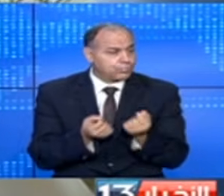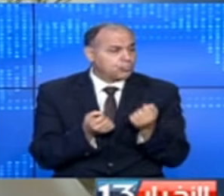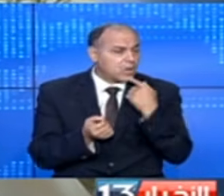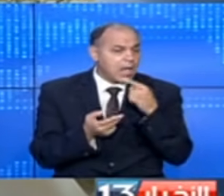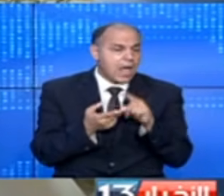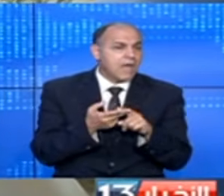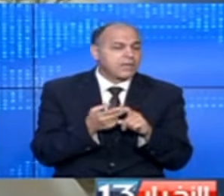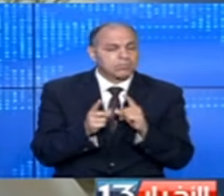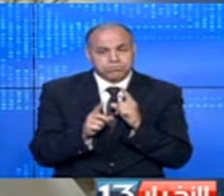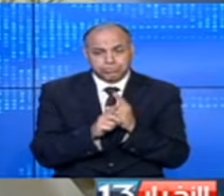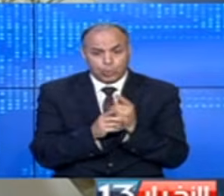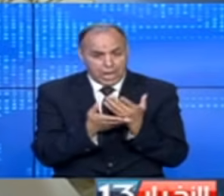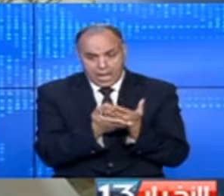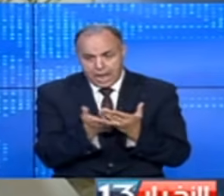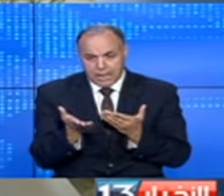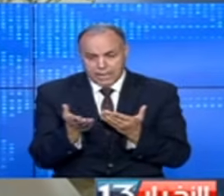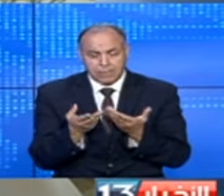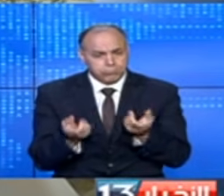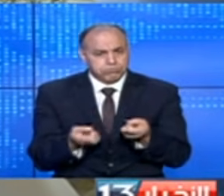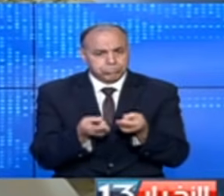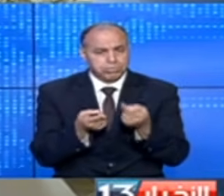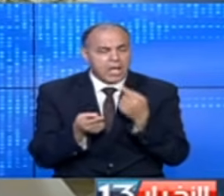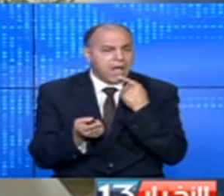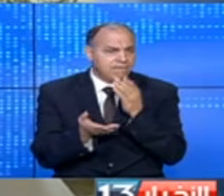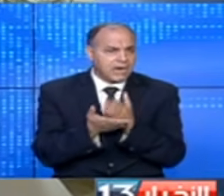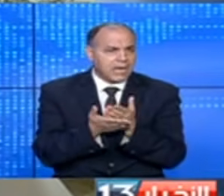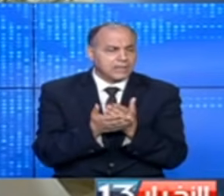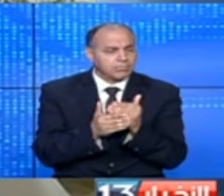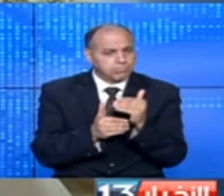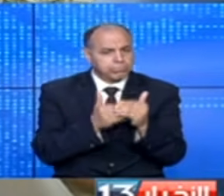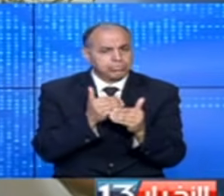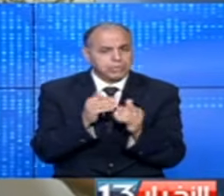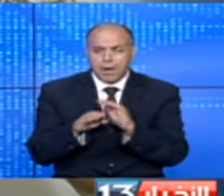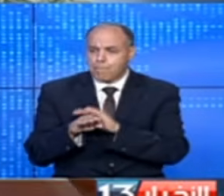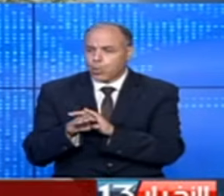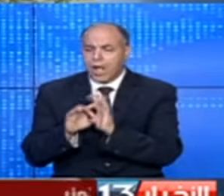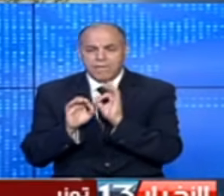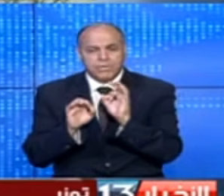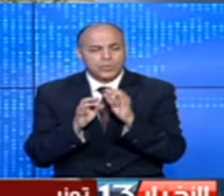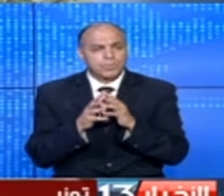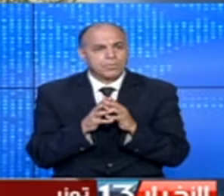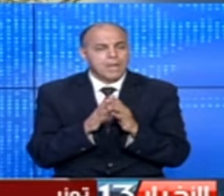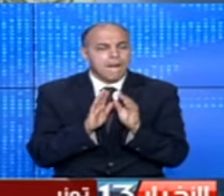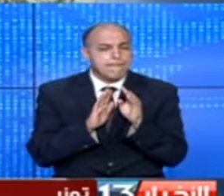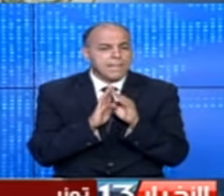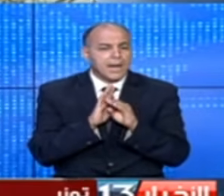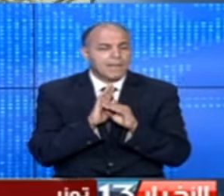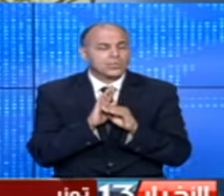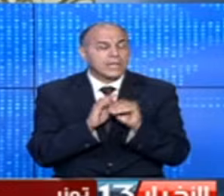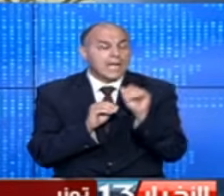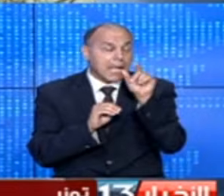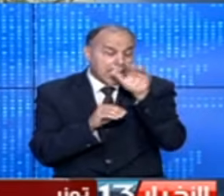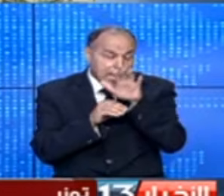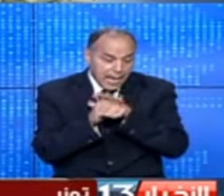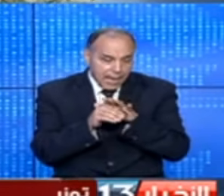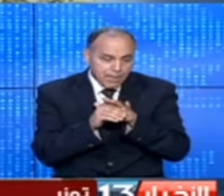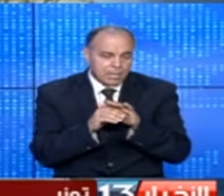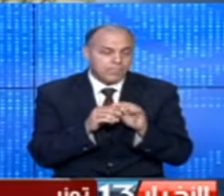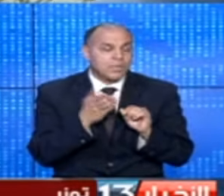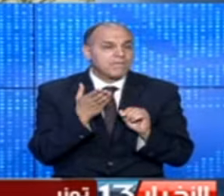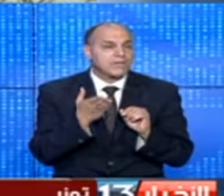دونك اللي قاعدة تقع دونك هي في الحقيقة تندرج في إطار مخطط استراتيجي كامل